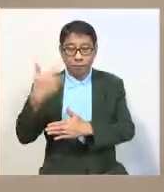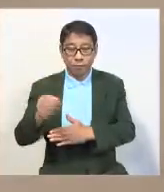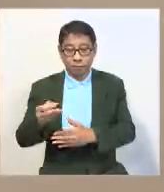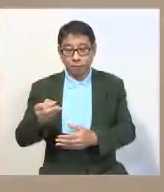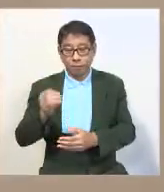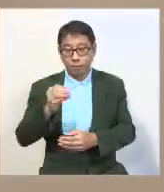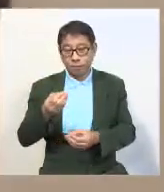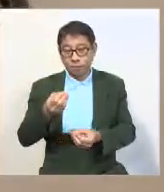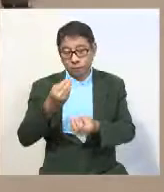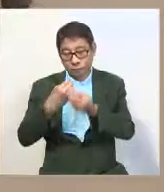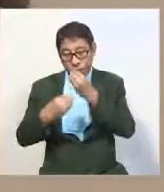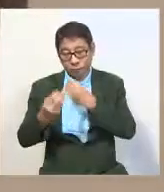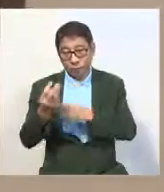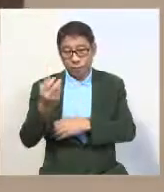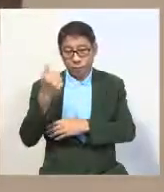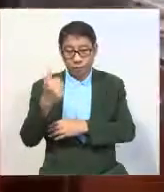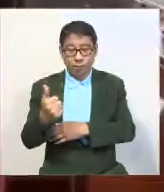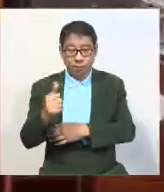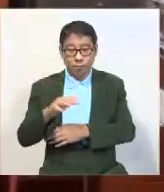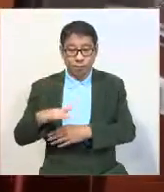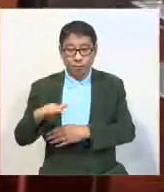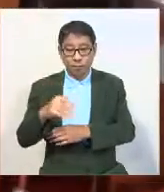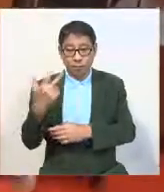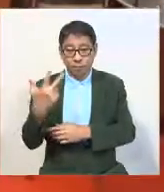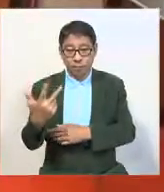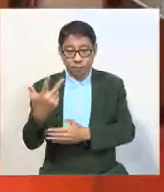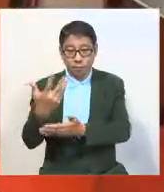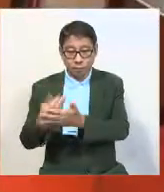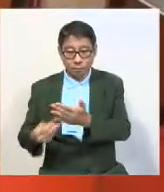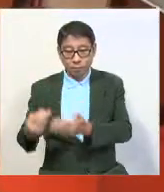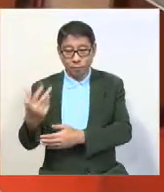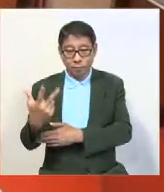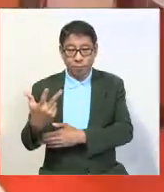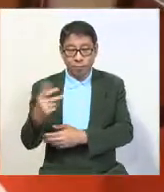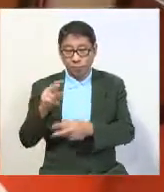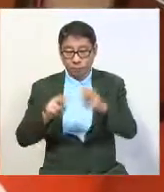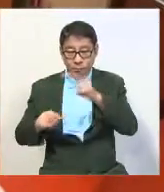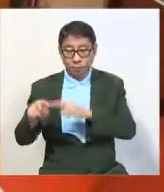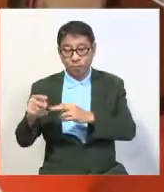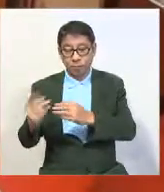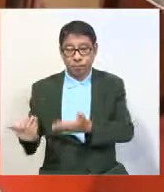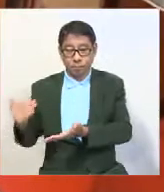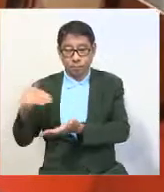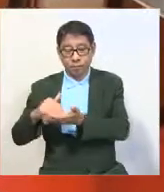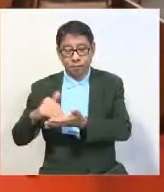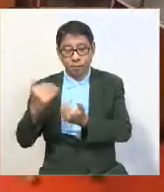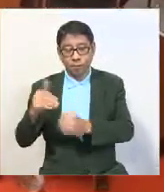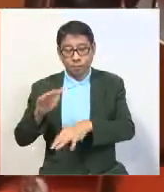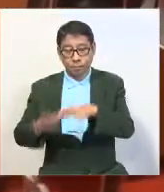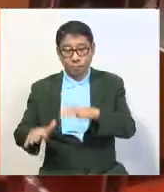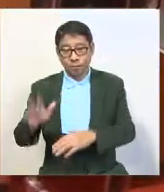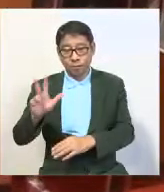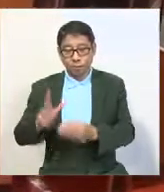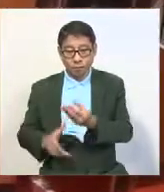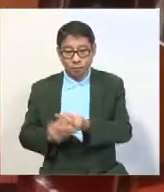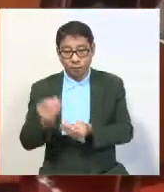กินข้าวและน้ำได้ตามปกติแต่อีก3ตัวนั้นสัตวแพทย์ยังคงต้องดูแลอาการอย่างใกล้ชิดคาดว่าอีกประมาณ